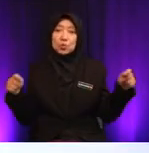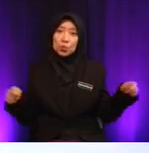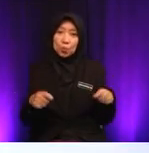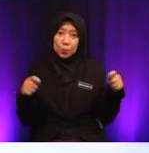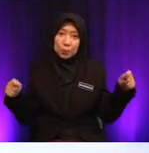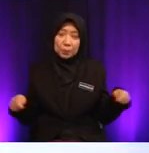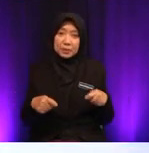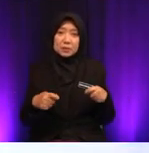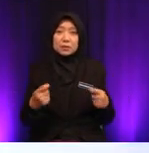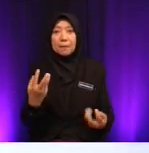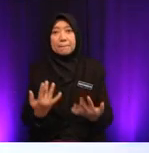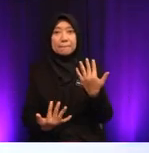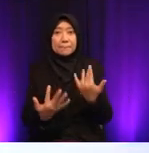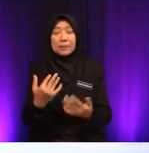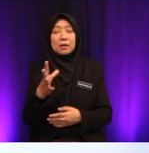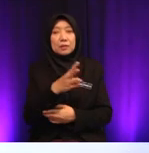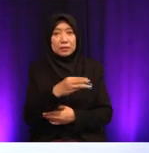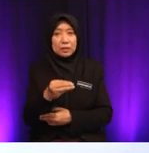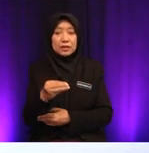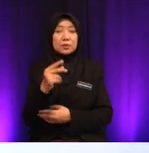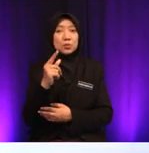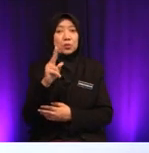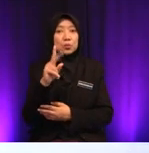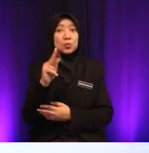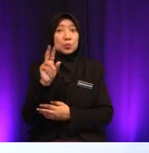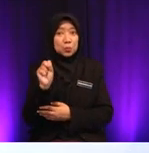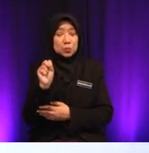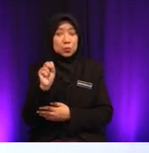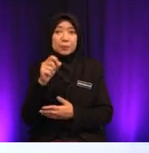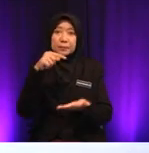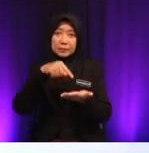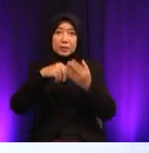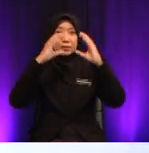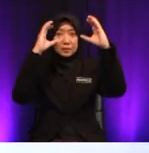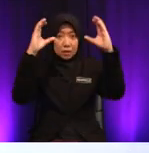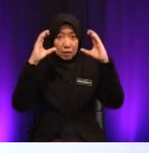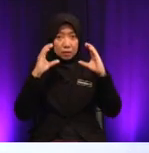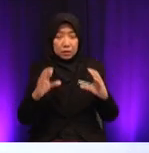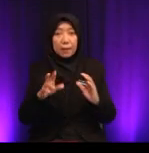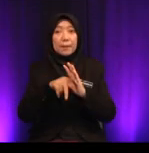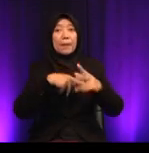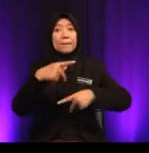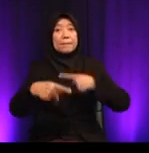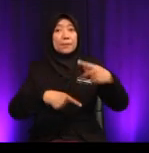bakar dan kukus jadi semua ini adalah kaedah di mana teknologi memasak